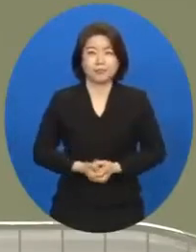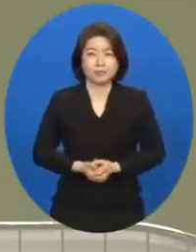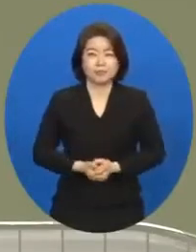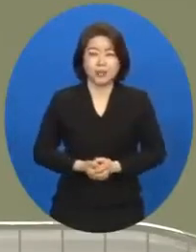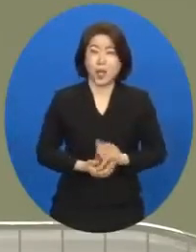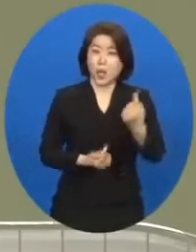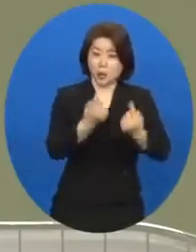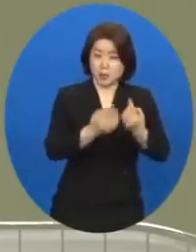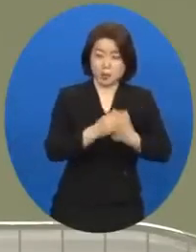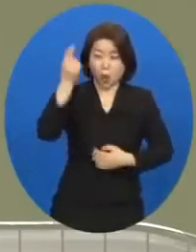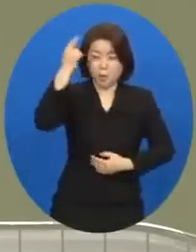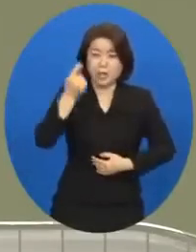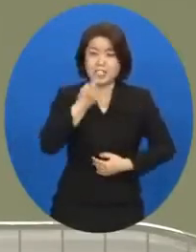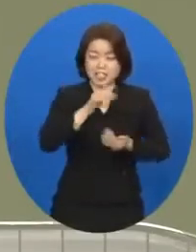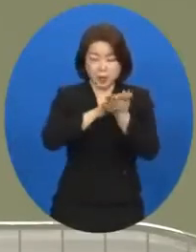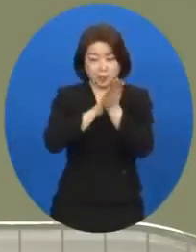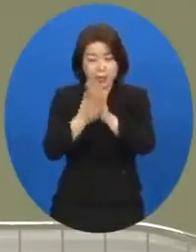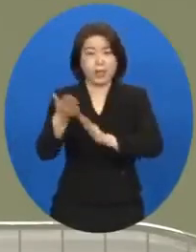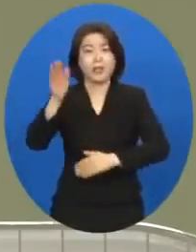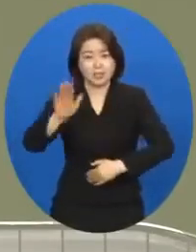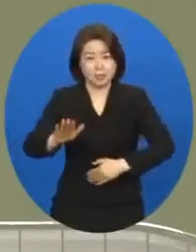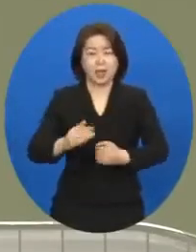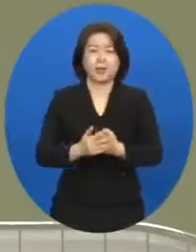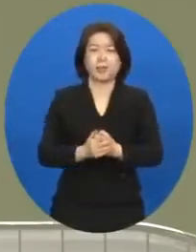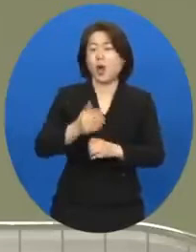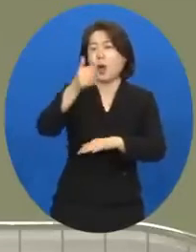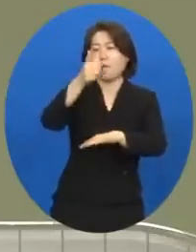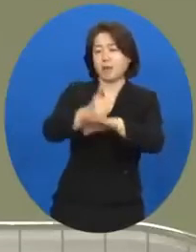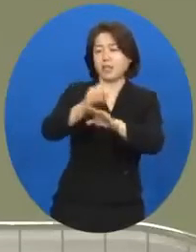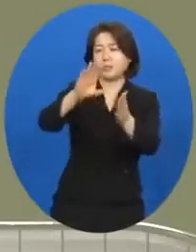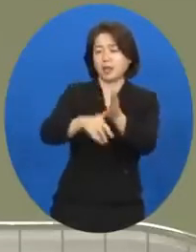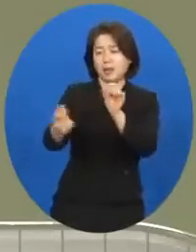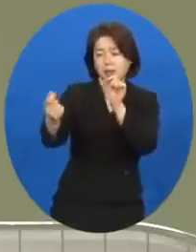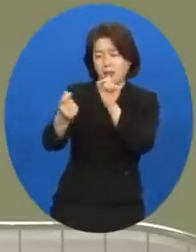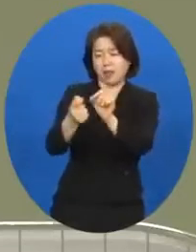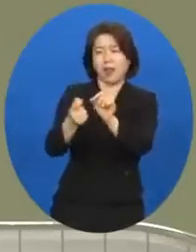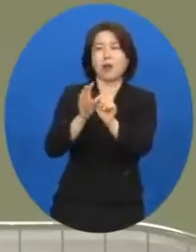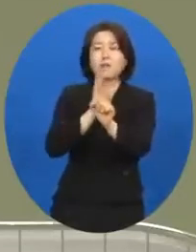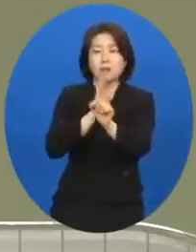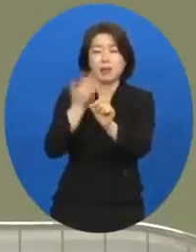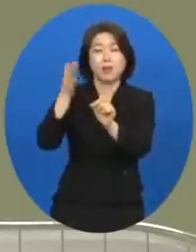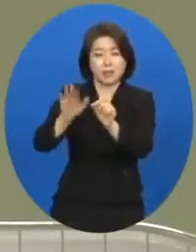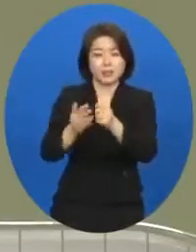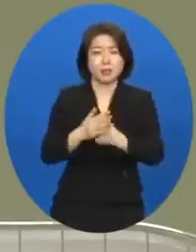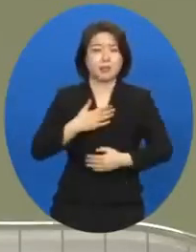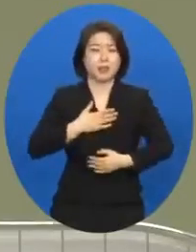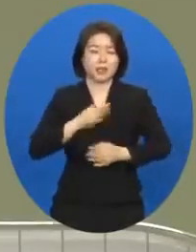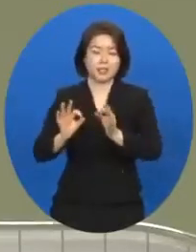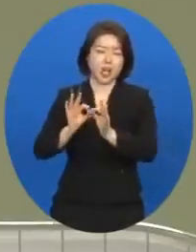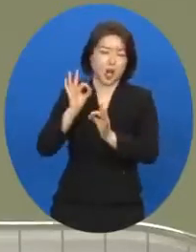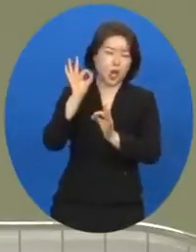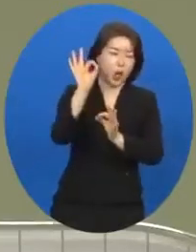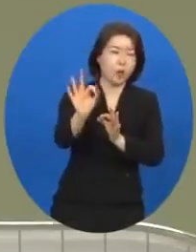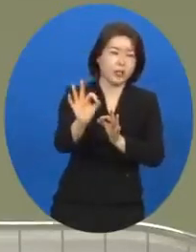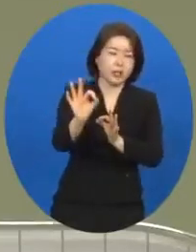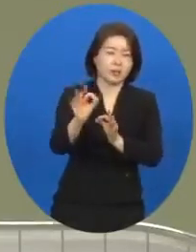비록 머리는 희어졌지만 이제 마지막 때가 가까우지만 나는 영원이라고 하는